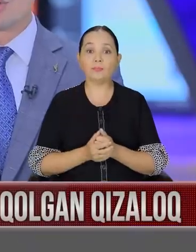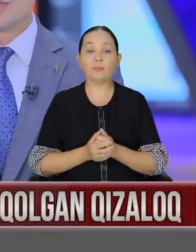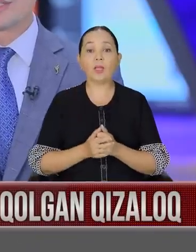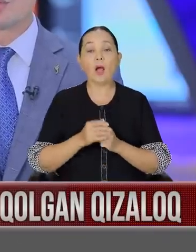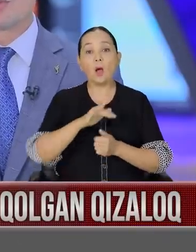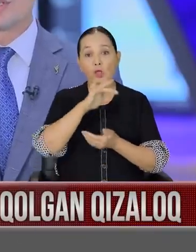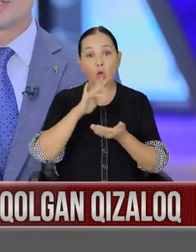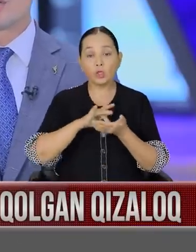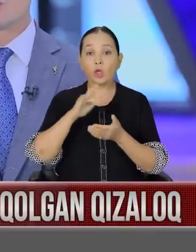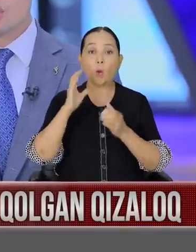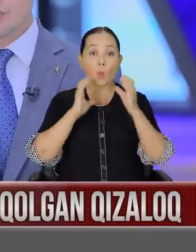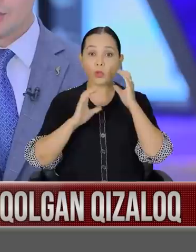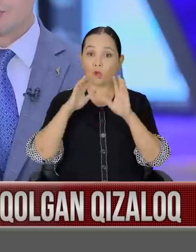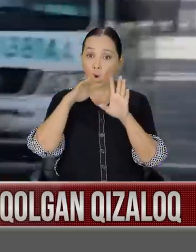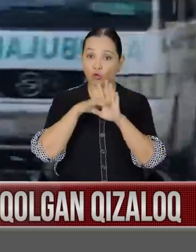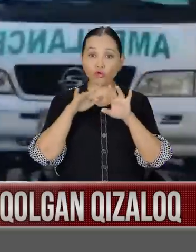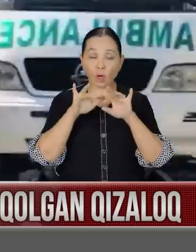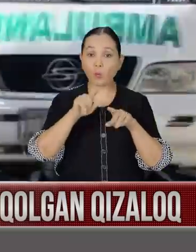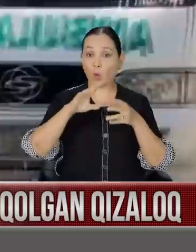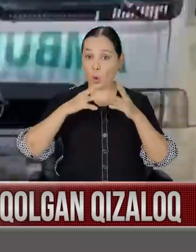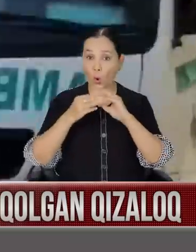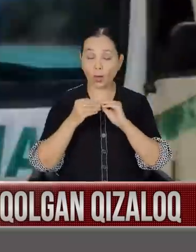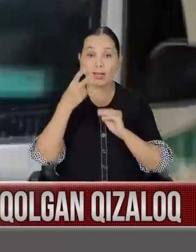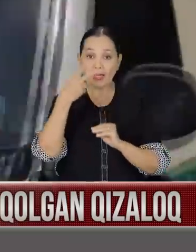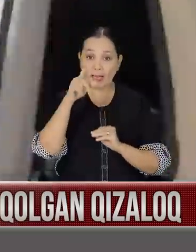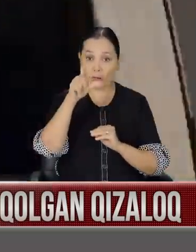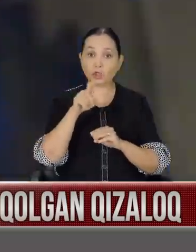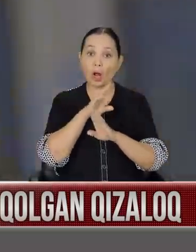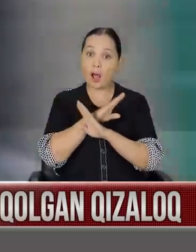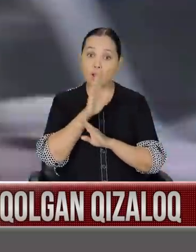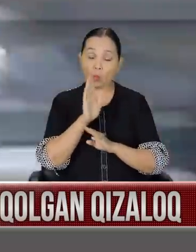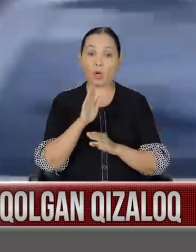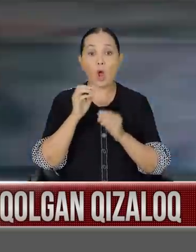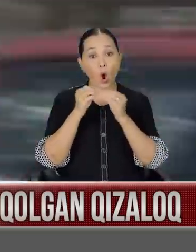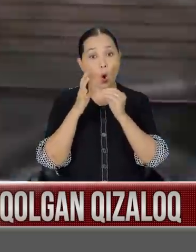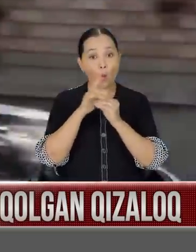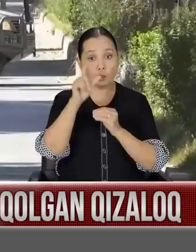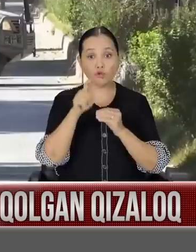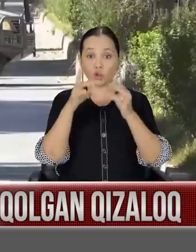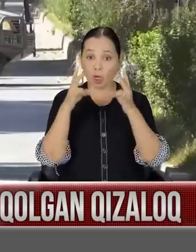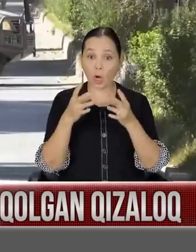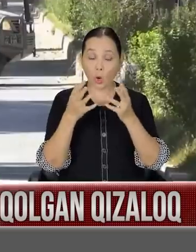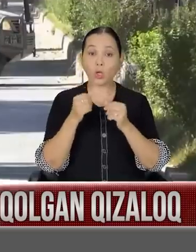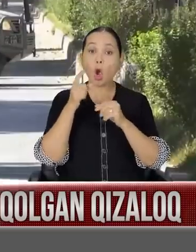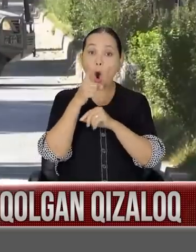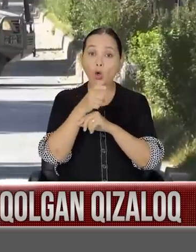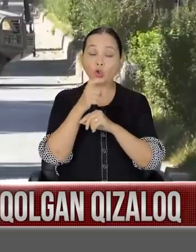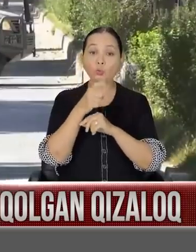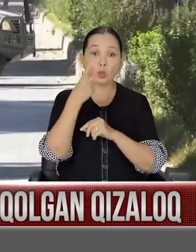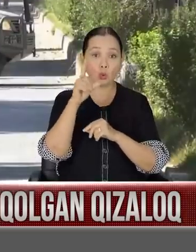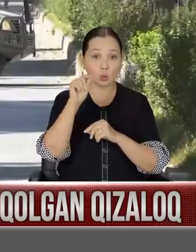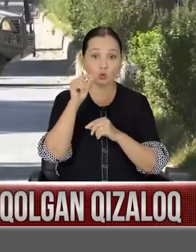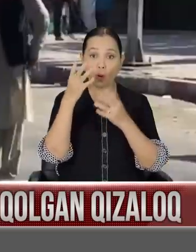Afg'oniston poytaxtida universitetga hujum qilindi. Buning oqibatida esa 20 kishi halok bo'lgan va 15 kishi jarohat olgan. Otishma dushanba